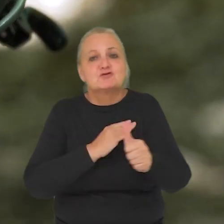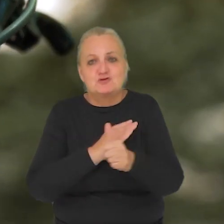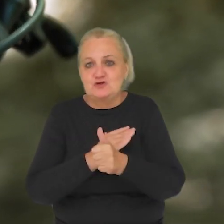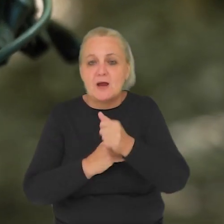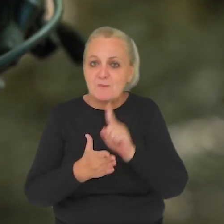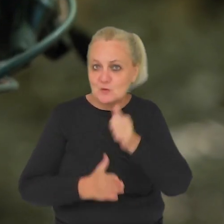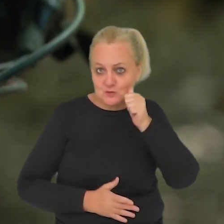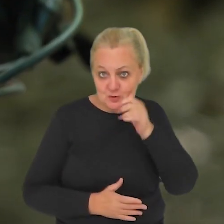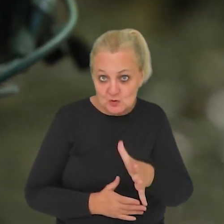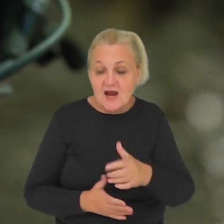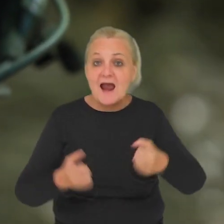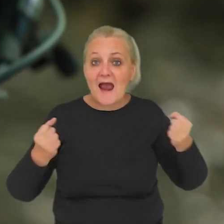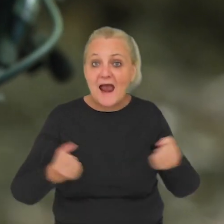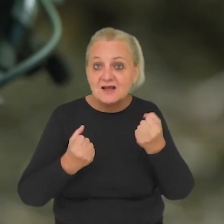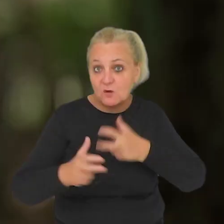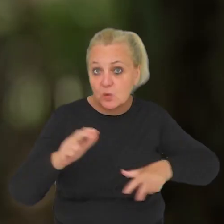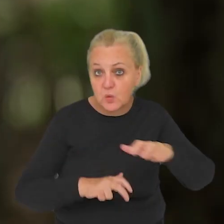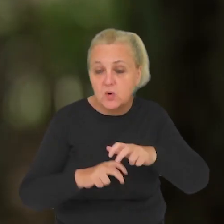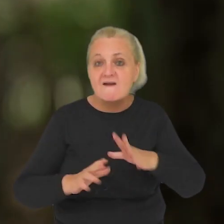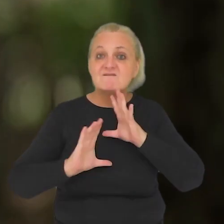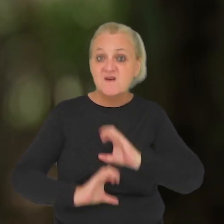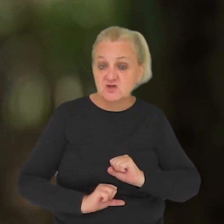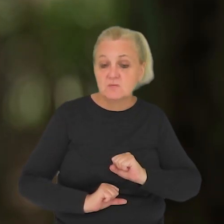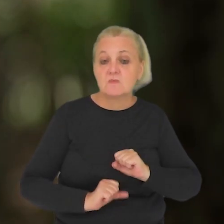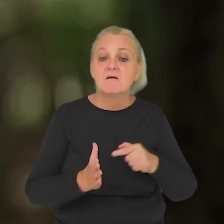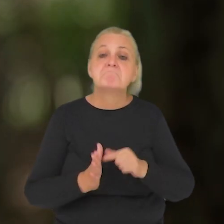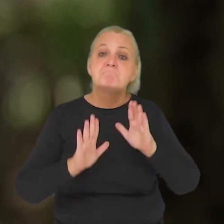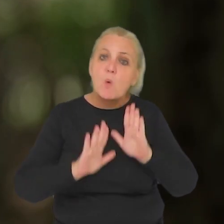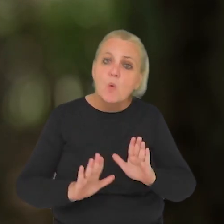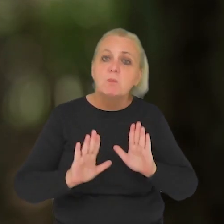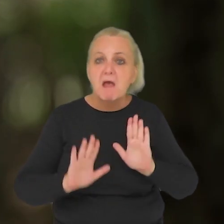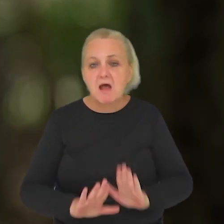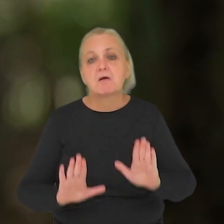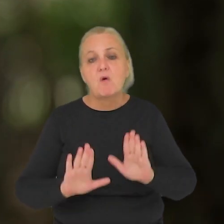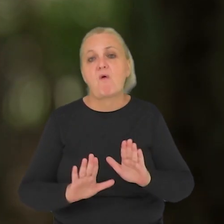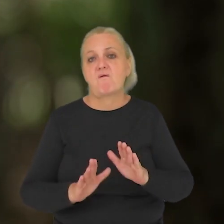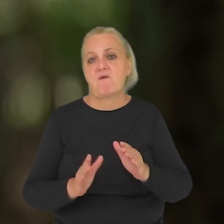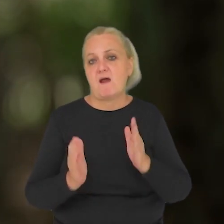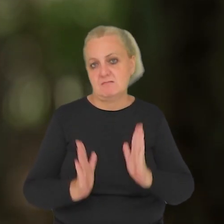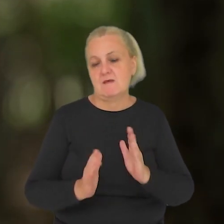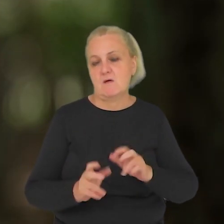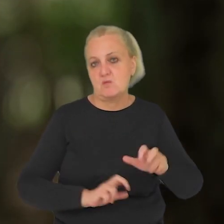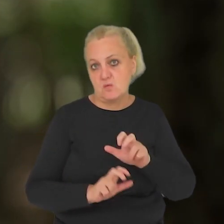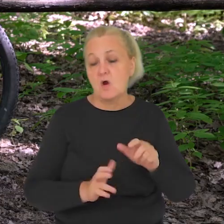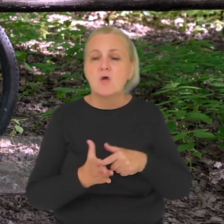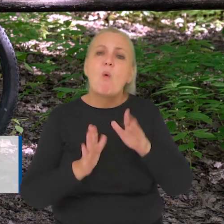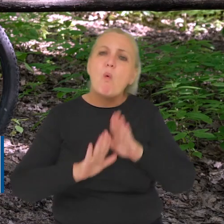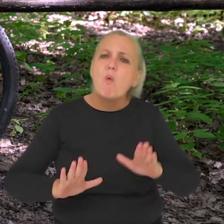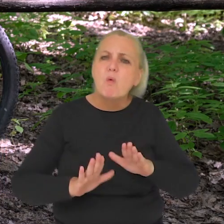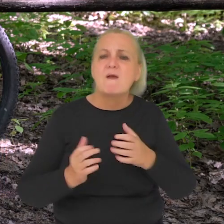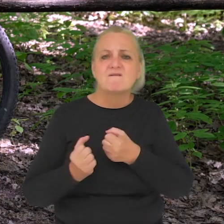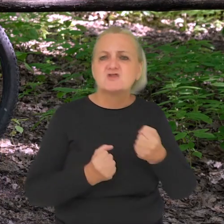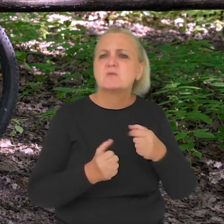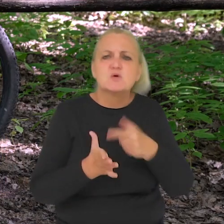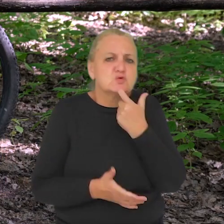lepiej 60 minut codziennie, aktywności ruchowej wytrzymałościowej o umiarkowanej intensywności. Co to